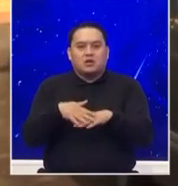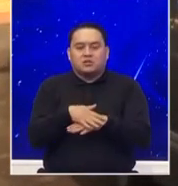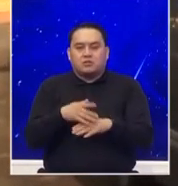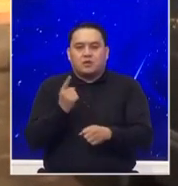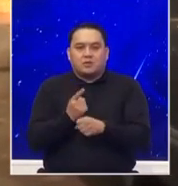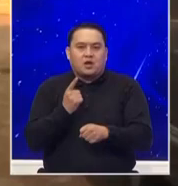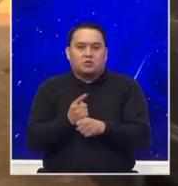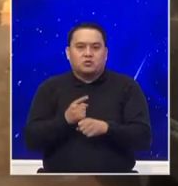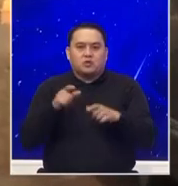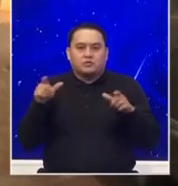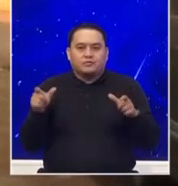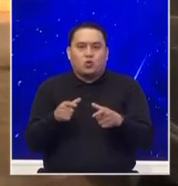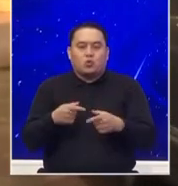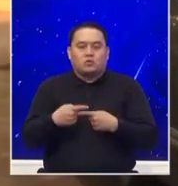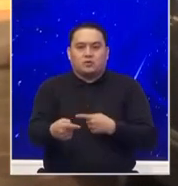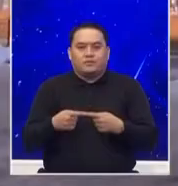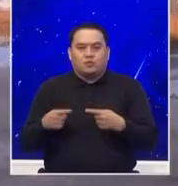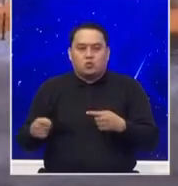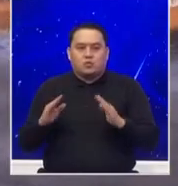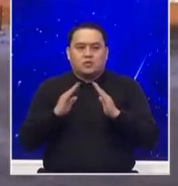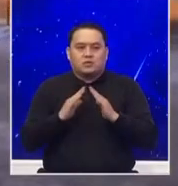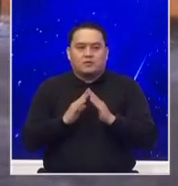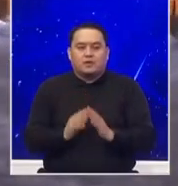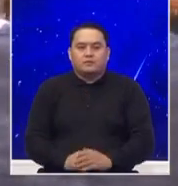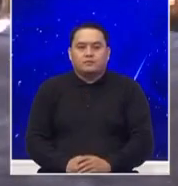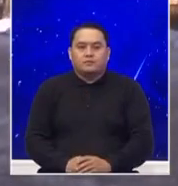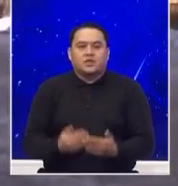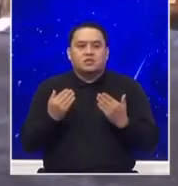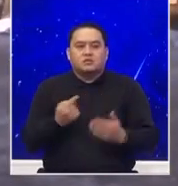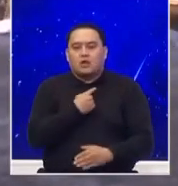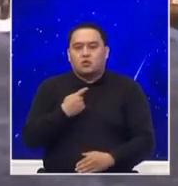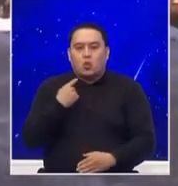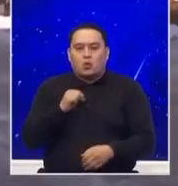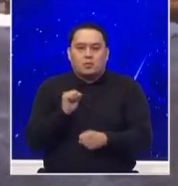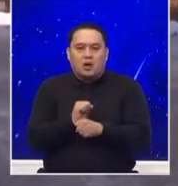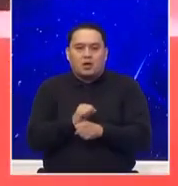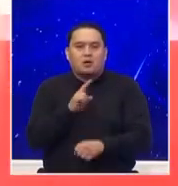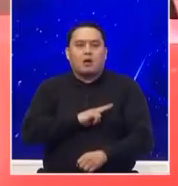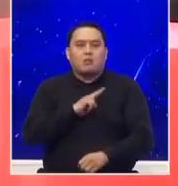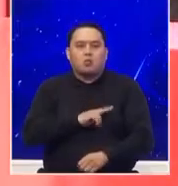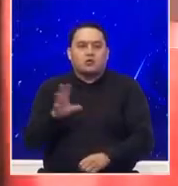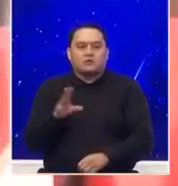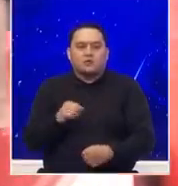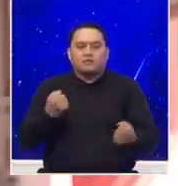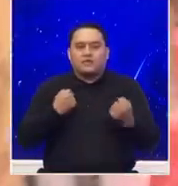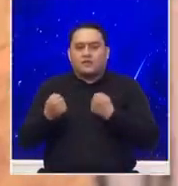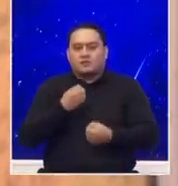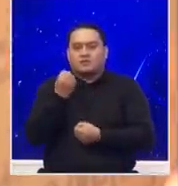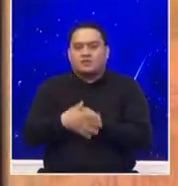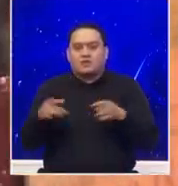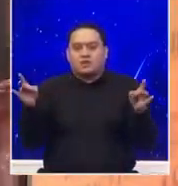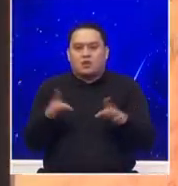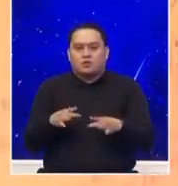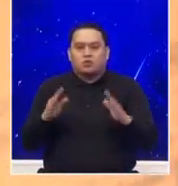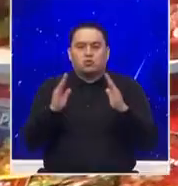мероприятия, соблюдать дистанцию и носить маски. В настоящий момент в Талдыкургане приостановлена работа всех фитнес-центров, ресторанов,